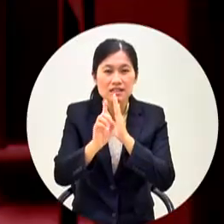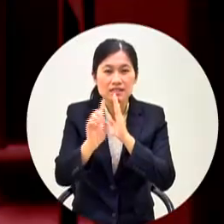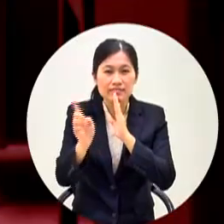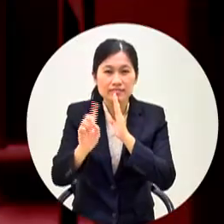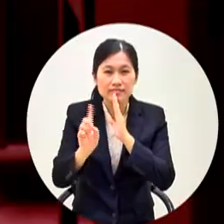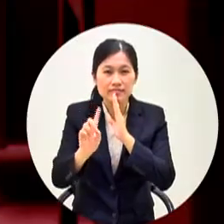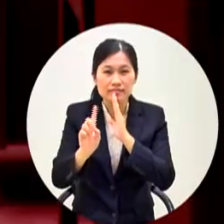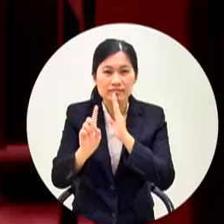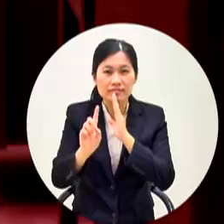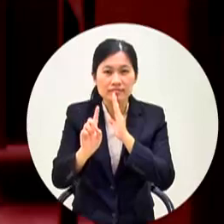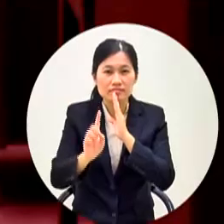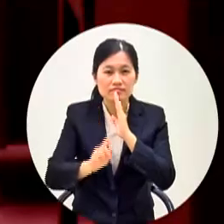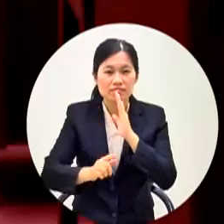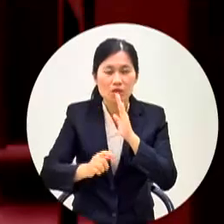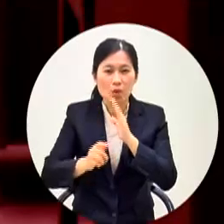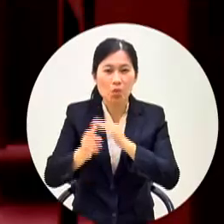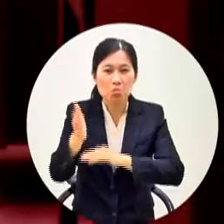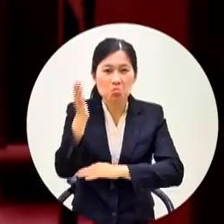执政者